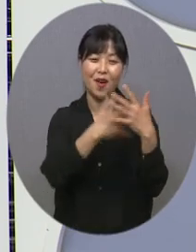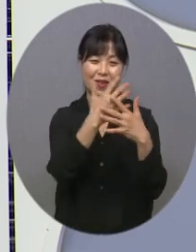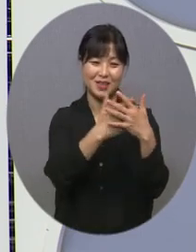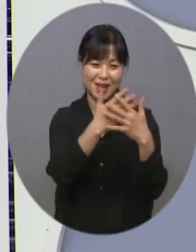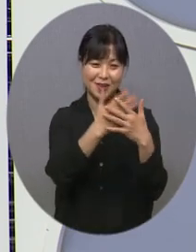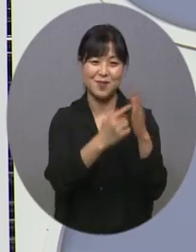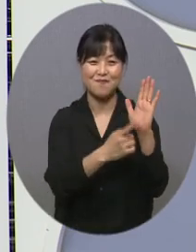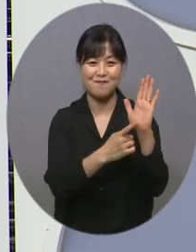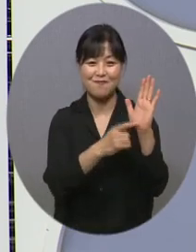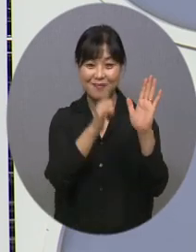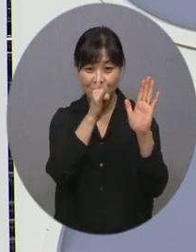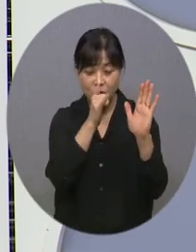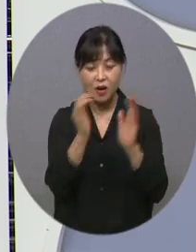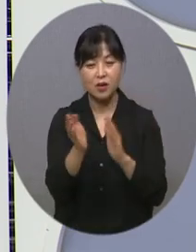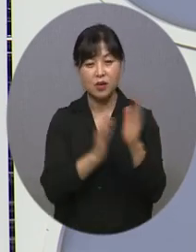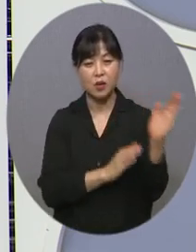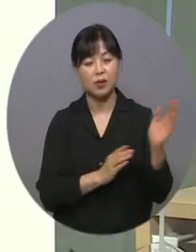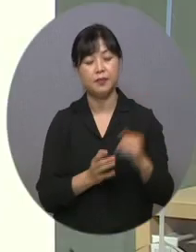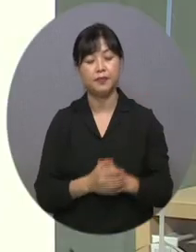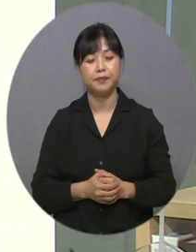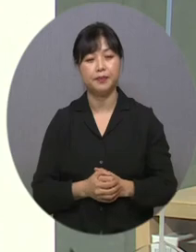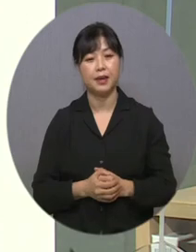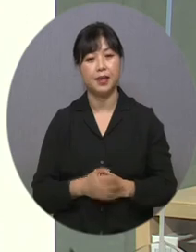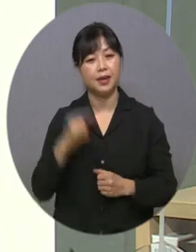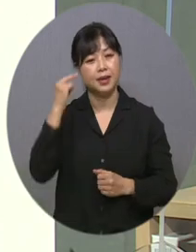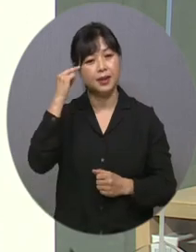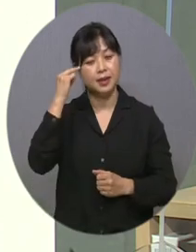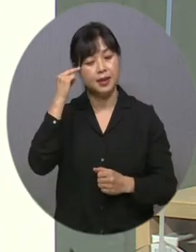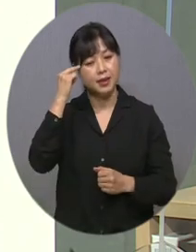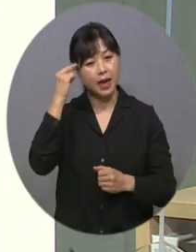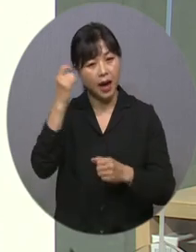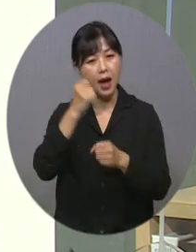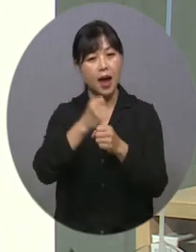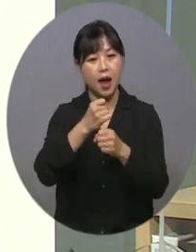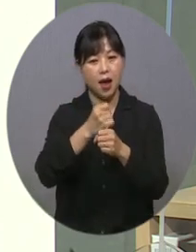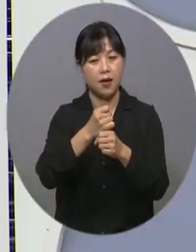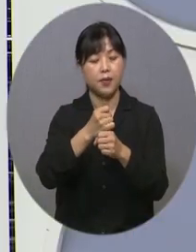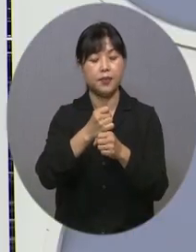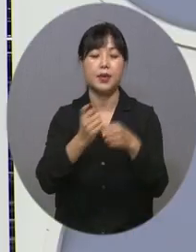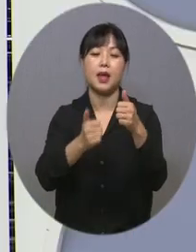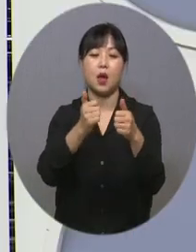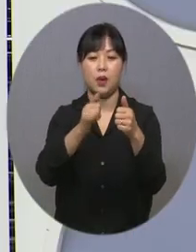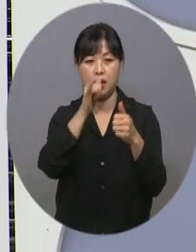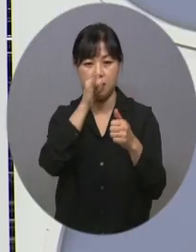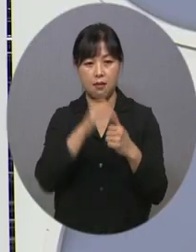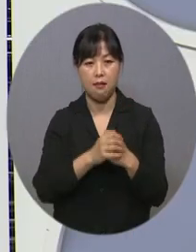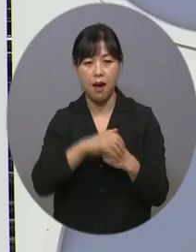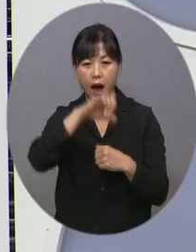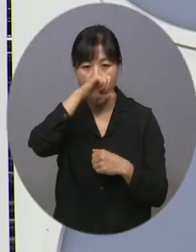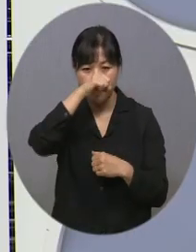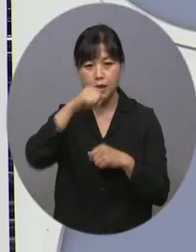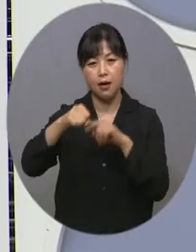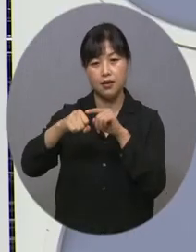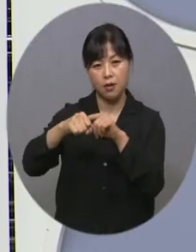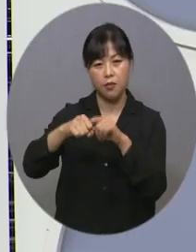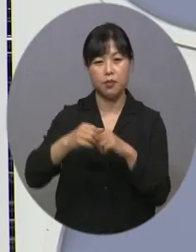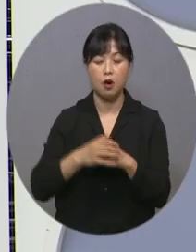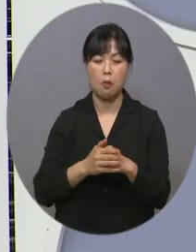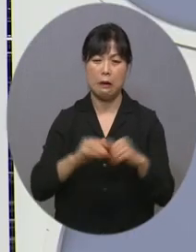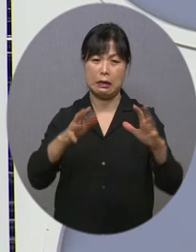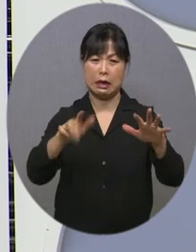그리고 또 저희가 이제 그 창업 아이디어 대회라는 걸 합니다. 그래서 아프리카 그러면 뭐 자꾸